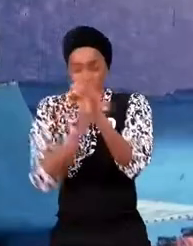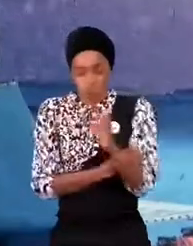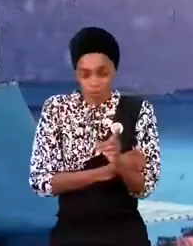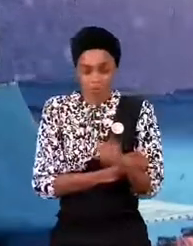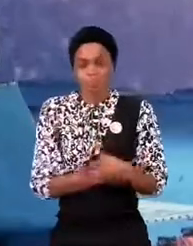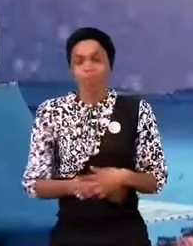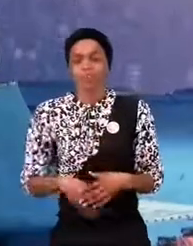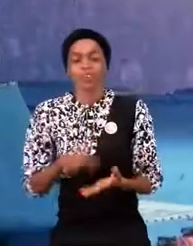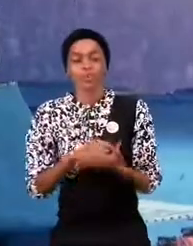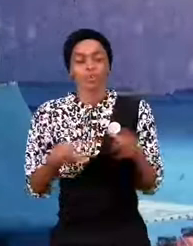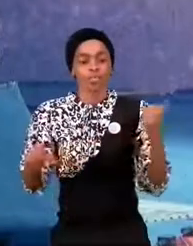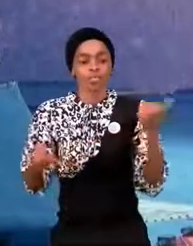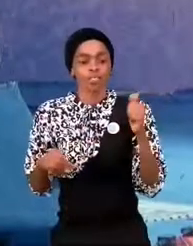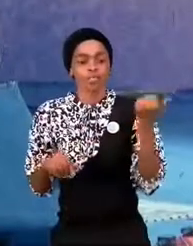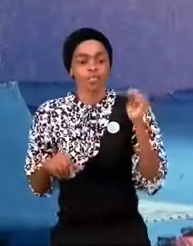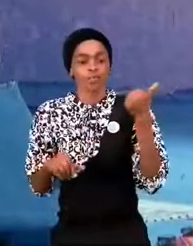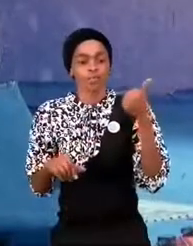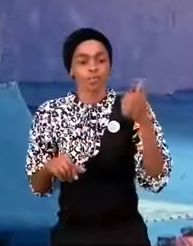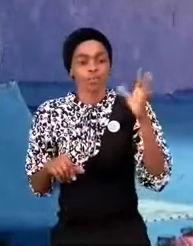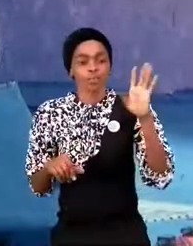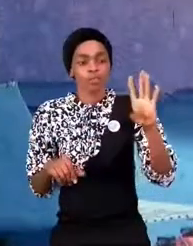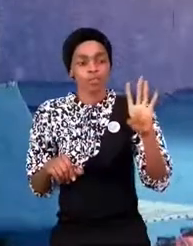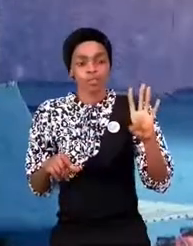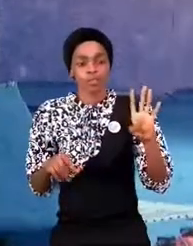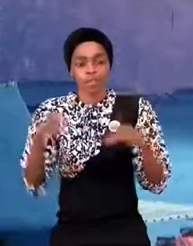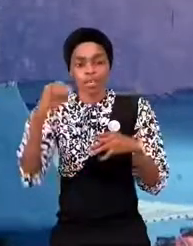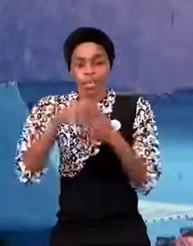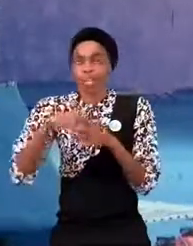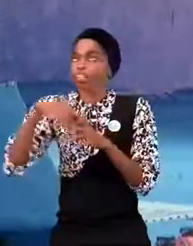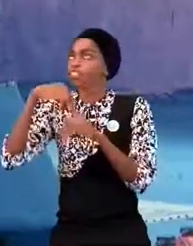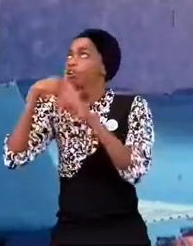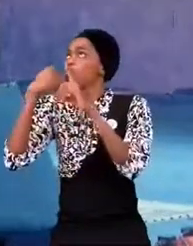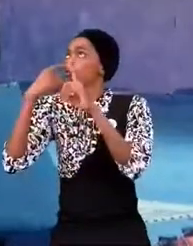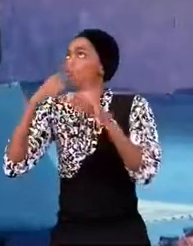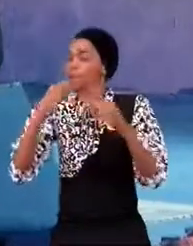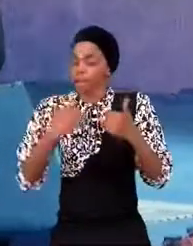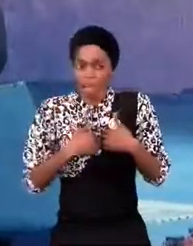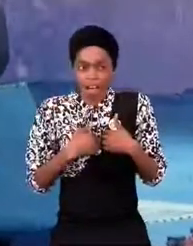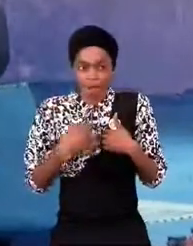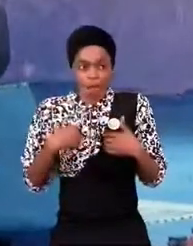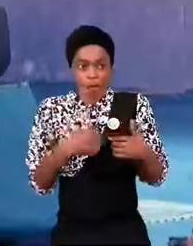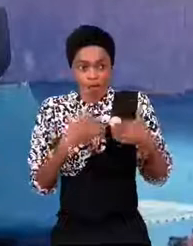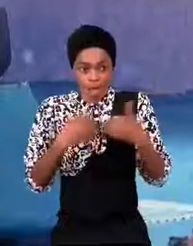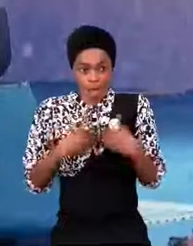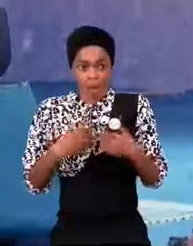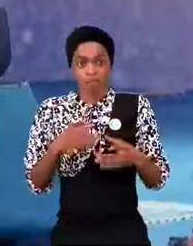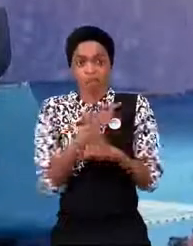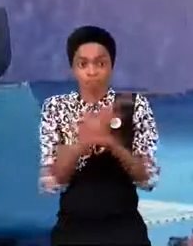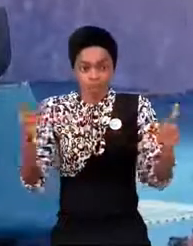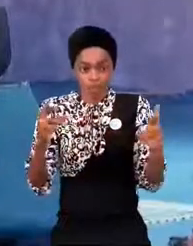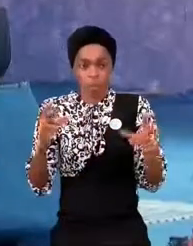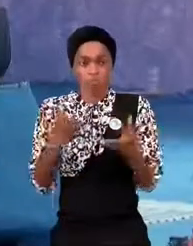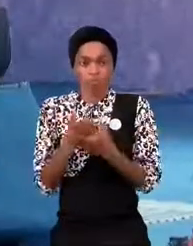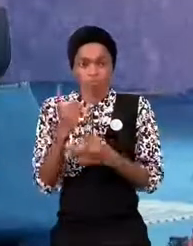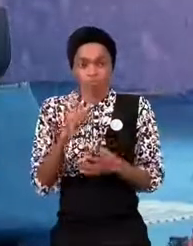Verset 14, en qui nous avons la rédemption, la rémission des péchés par son sang.